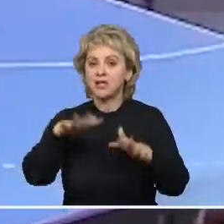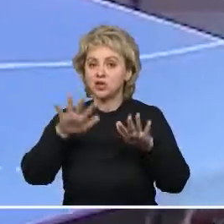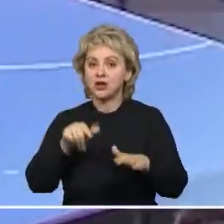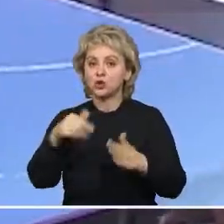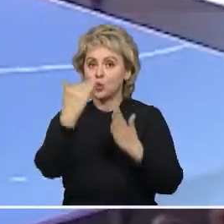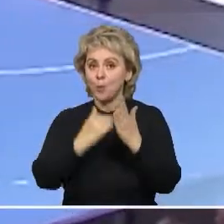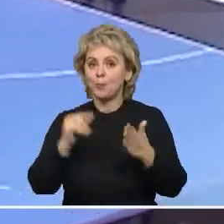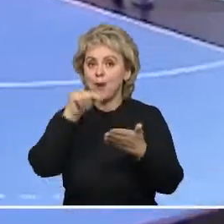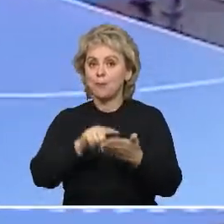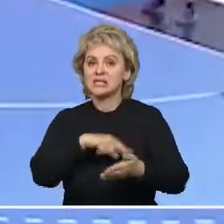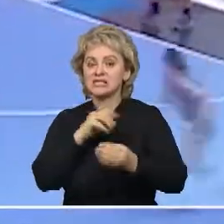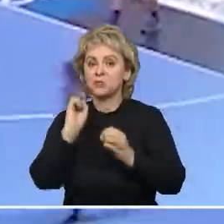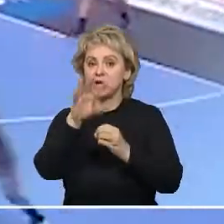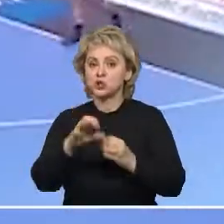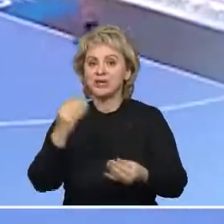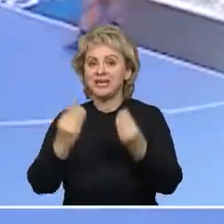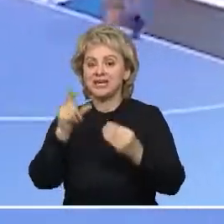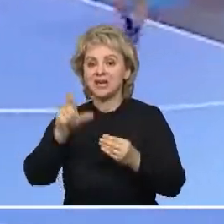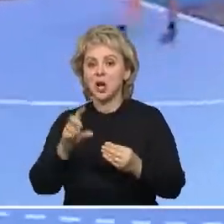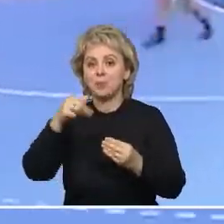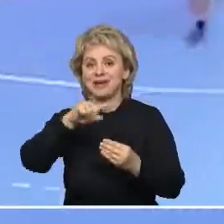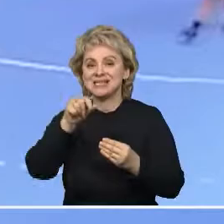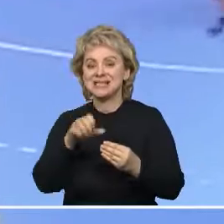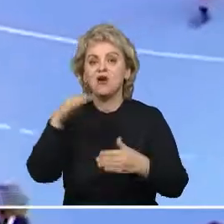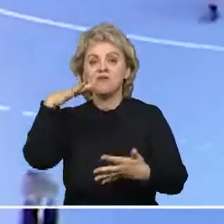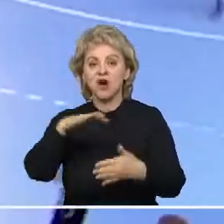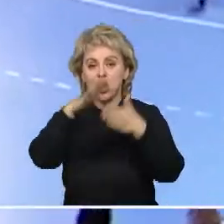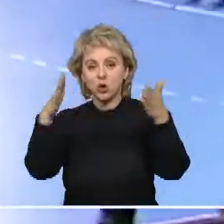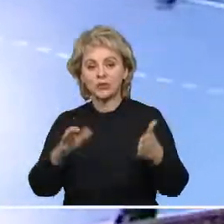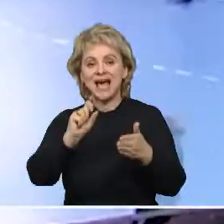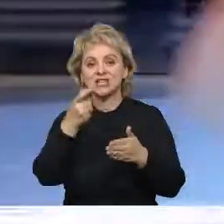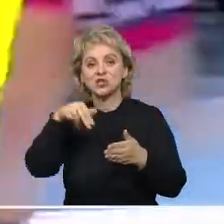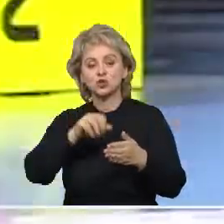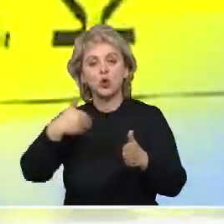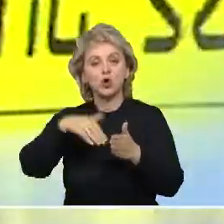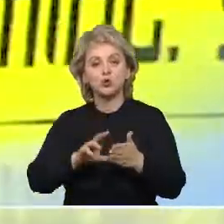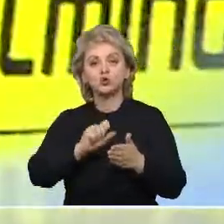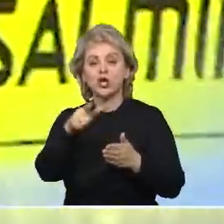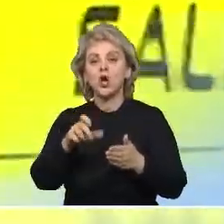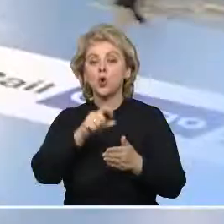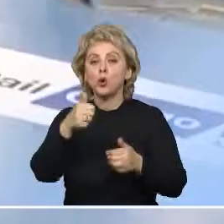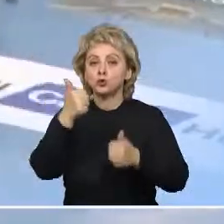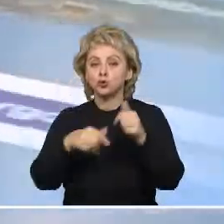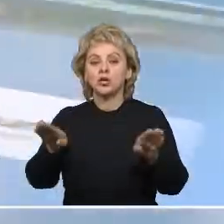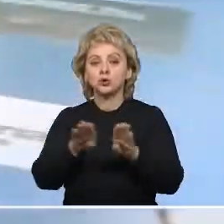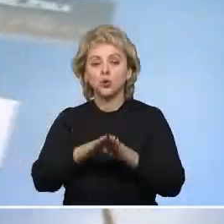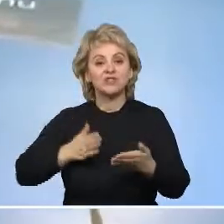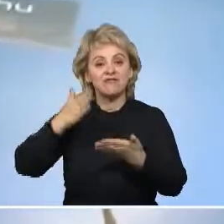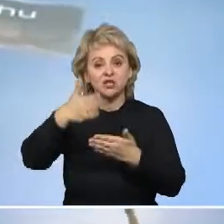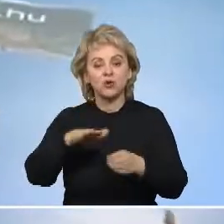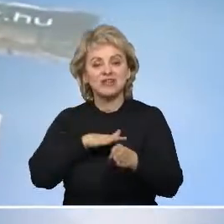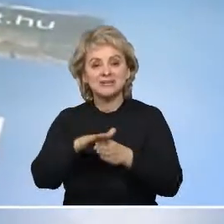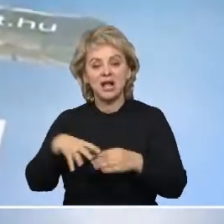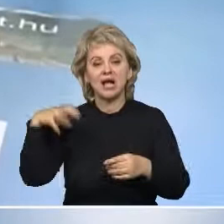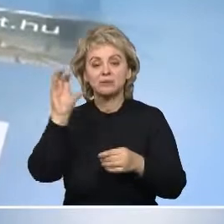место в топ-5 попал мощный бросок игрока Бреста в ворота Анны Седойкиной. А вот лучший гол тура тоже воздушка, но в